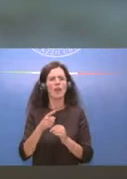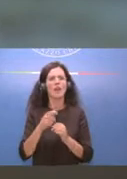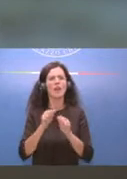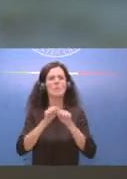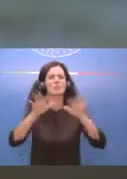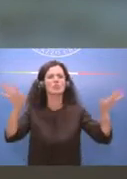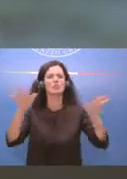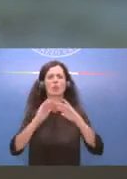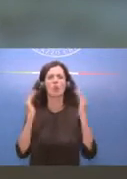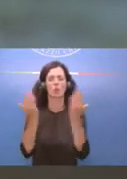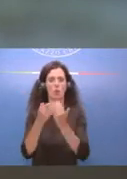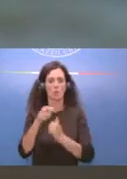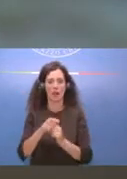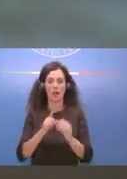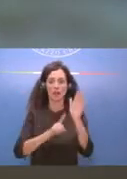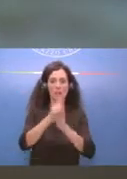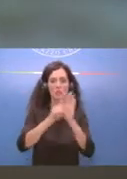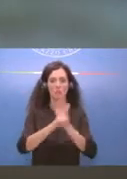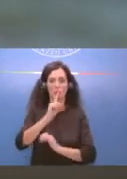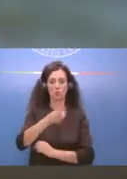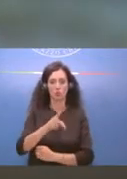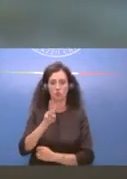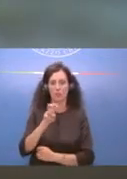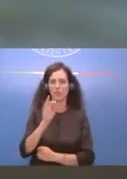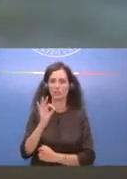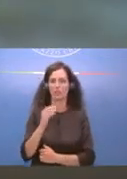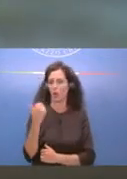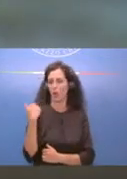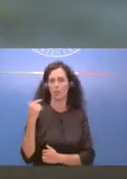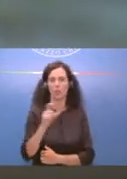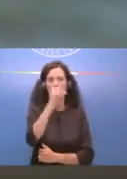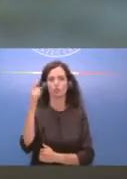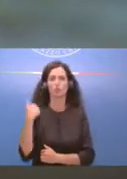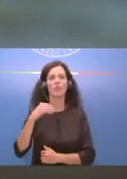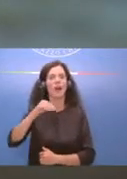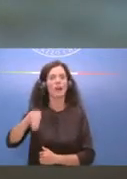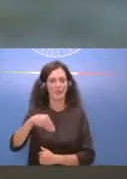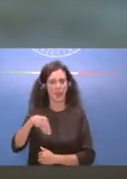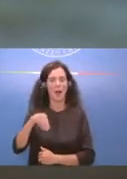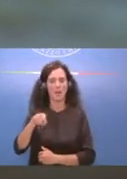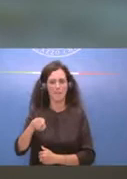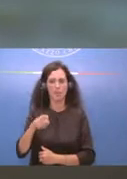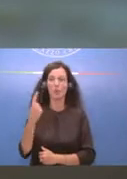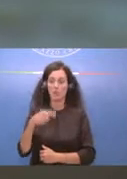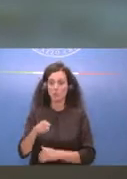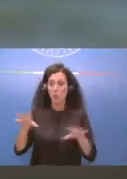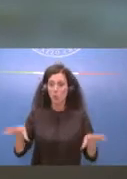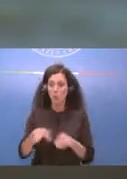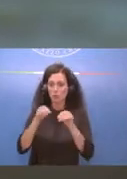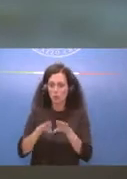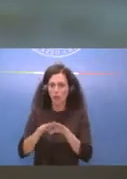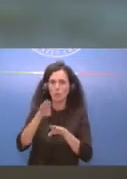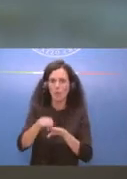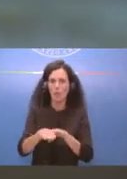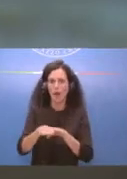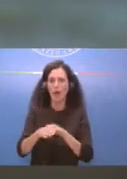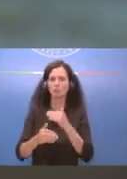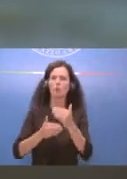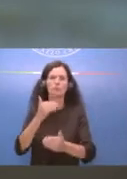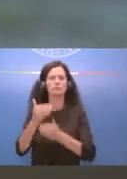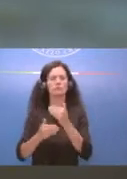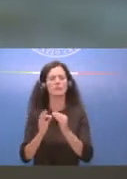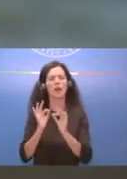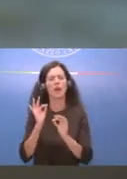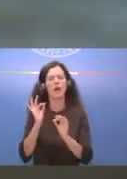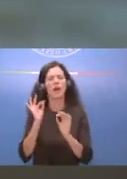i risultati del g20 sull'ambiente a napoli di qualche giorno fa sono certamente un passo nella direzione giusta e questo proposito